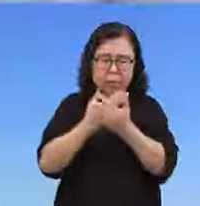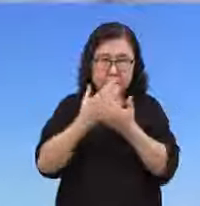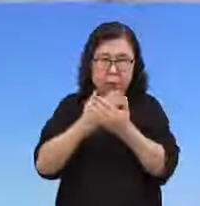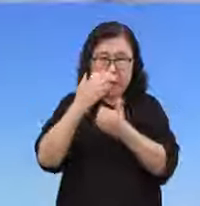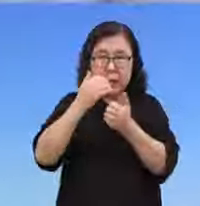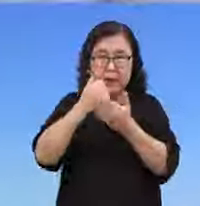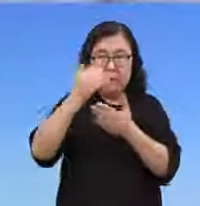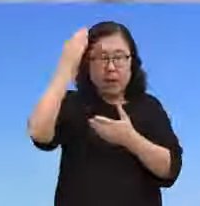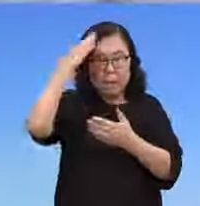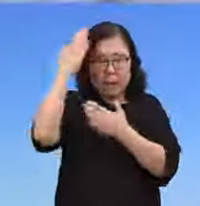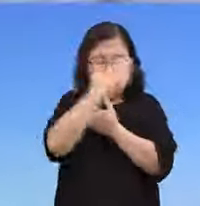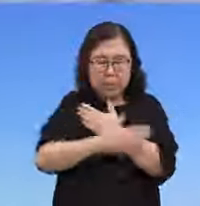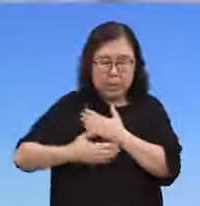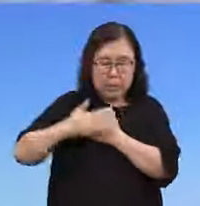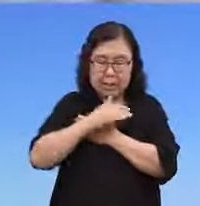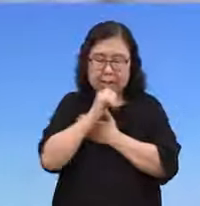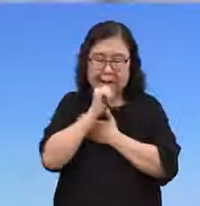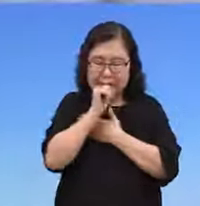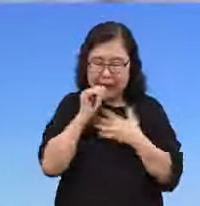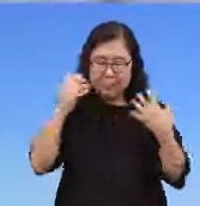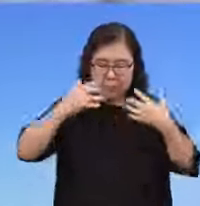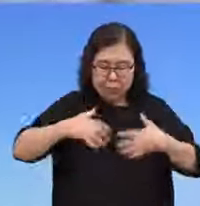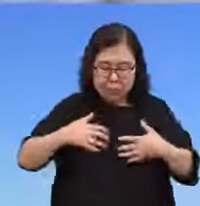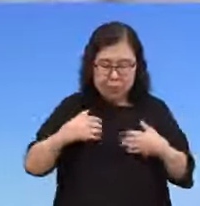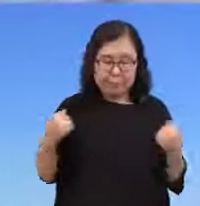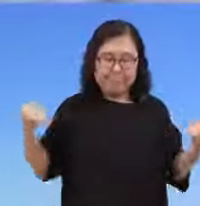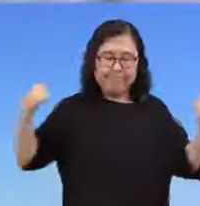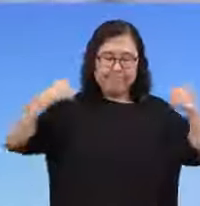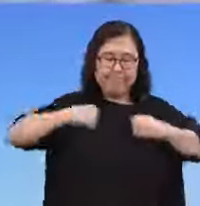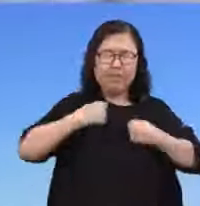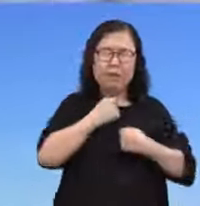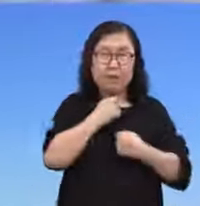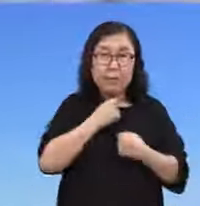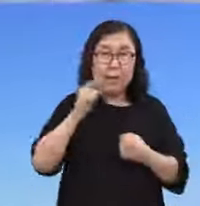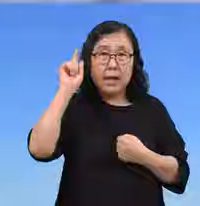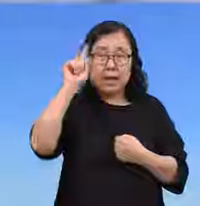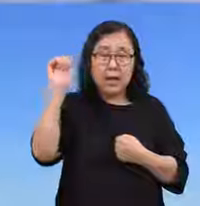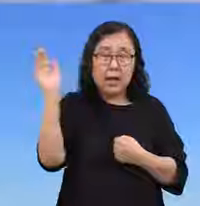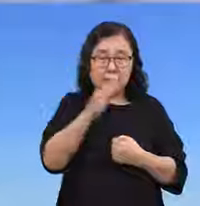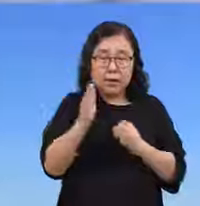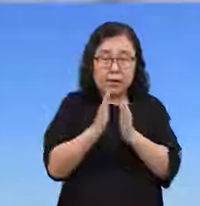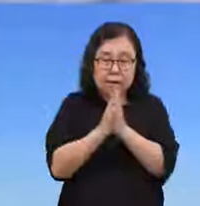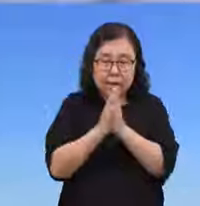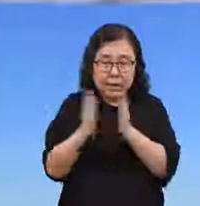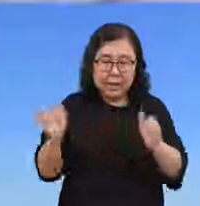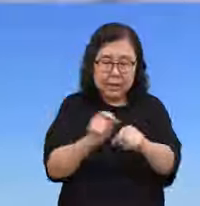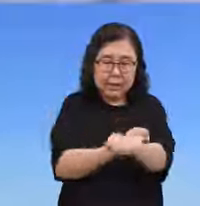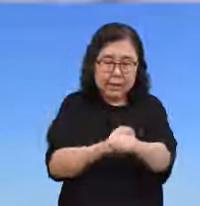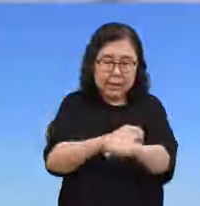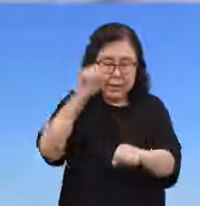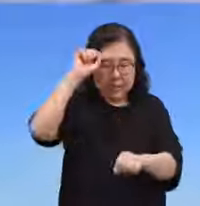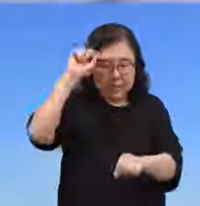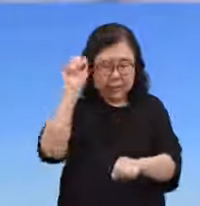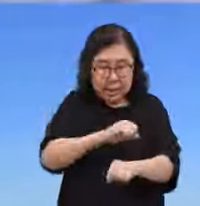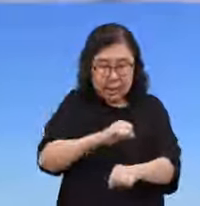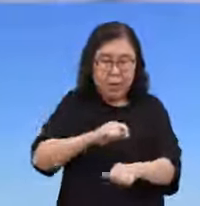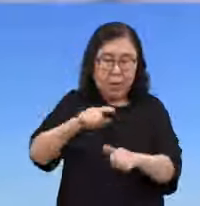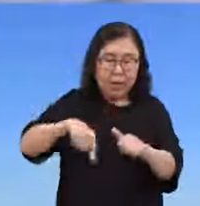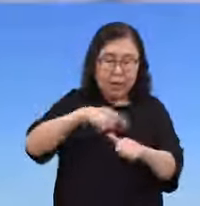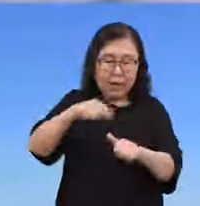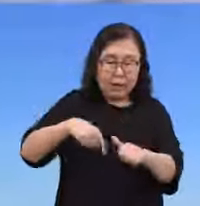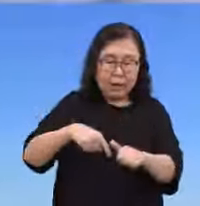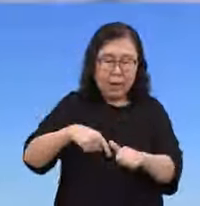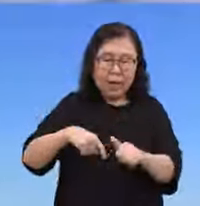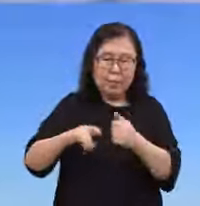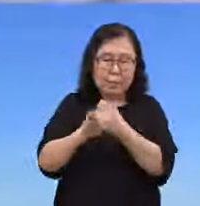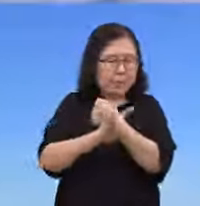하나님의 전신갑주로 덧입기를 원합니다. 무엇보다도 하나님, 내일부터 시작되는 특별 새벽 부흥에 환경을